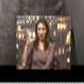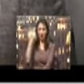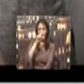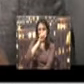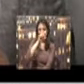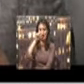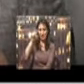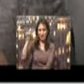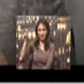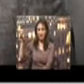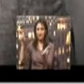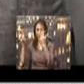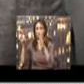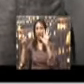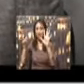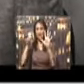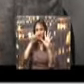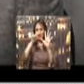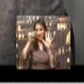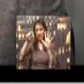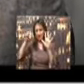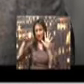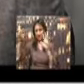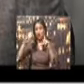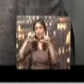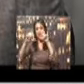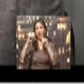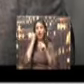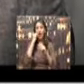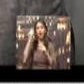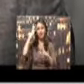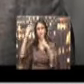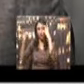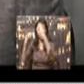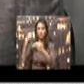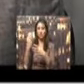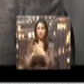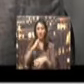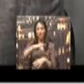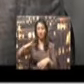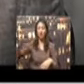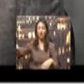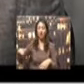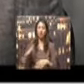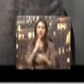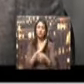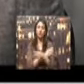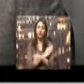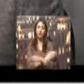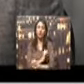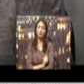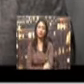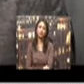البنك الاهلي لفرع الجامعه. من اي مكان هيجي لنا فلوس علينا، دي اول نقطه. النقطه الثانيه، ساعات برضه عشان بس يبقى واضح